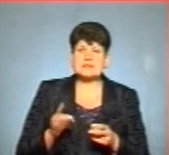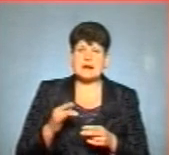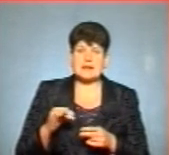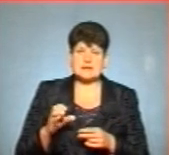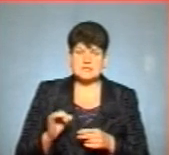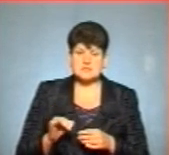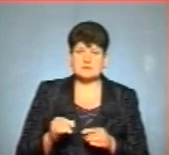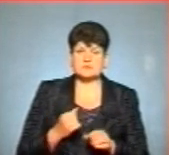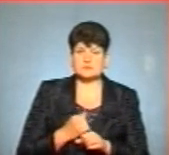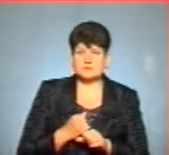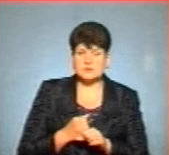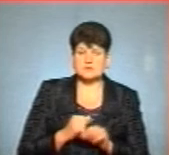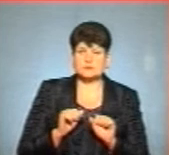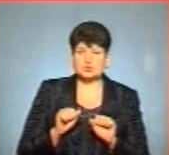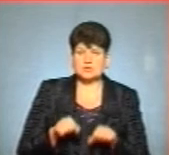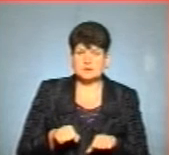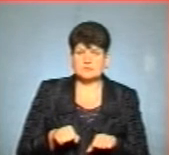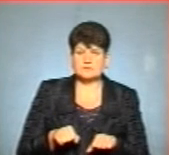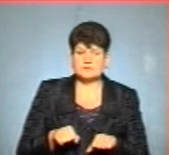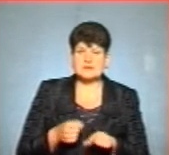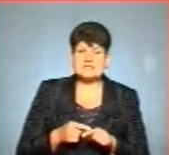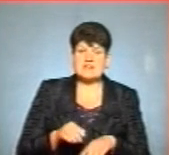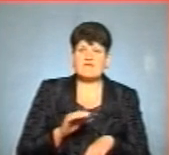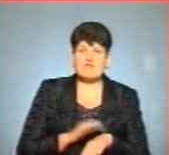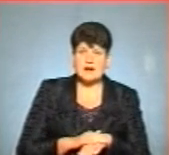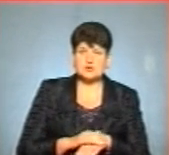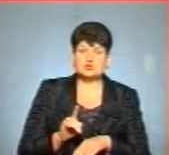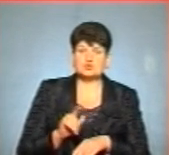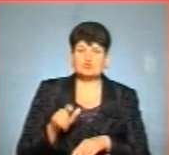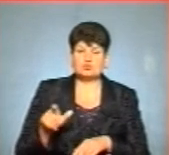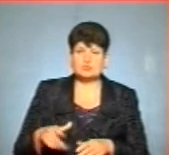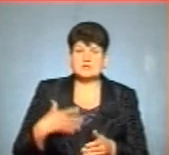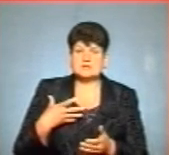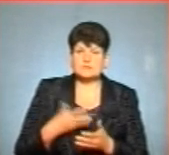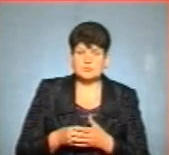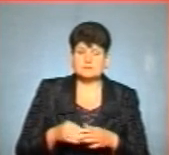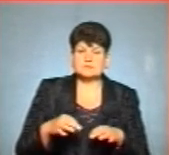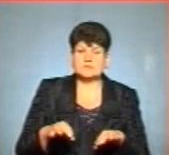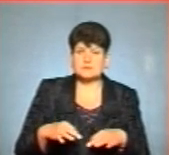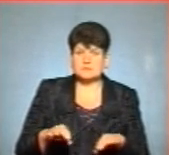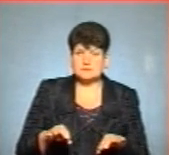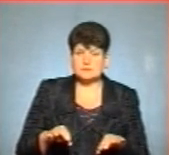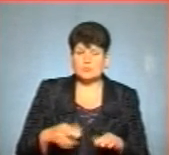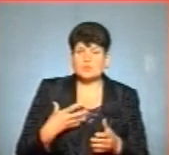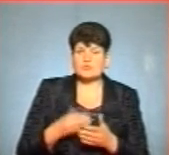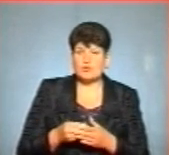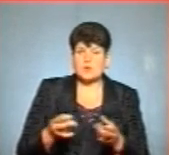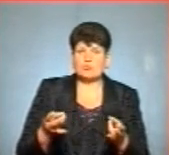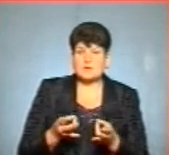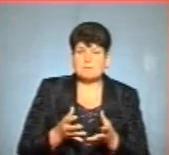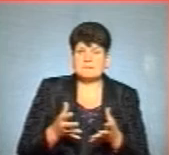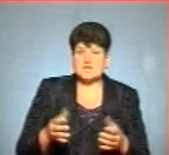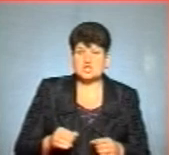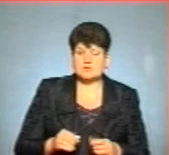спричинила, можливо, спричинила цей факт, що люди власними транспортними засобами по своїх потребах більше